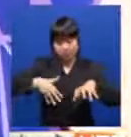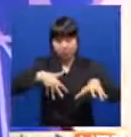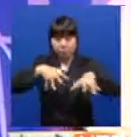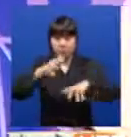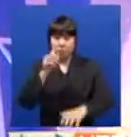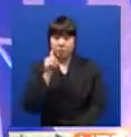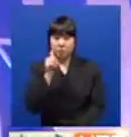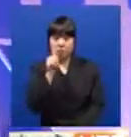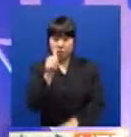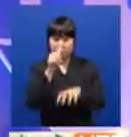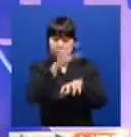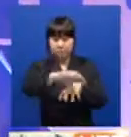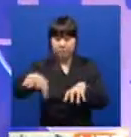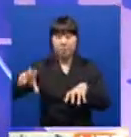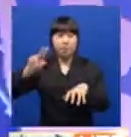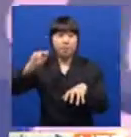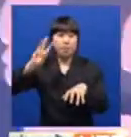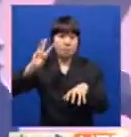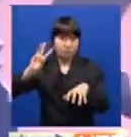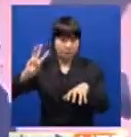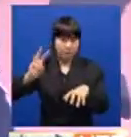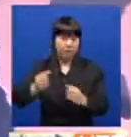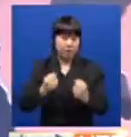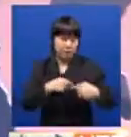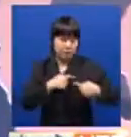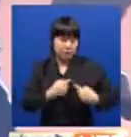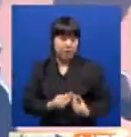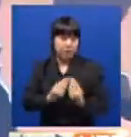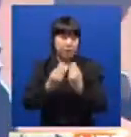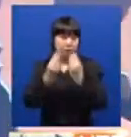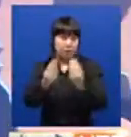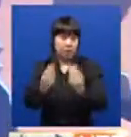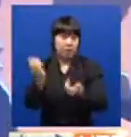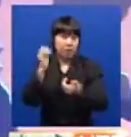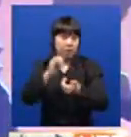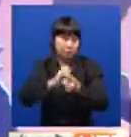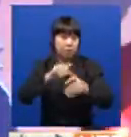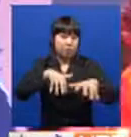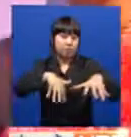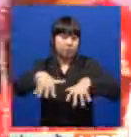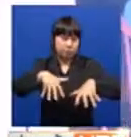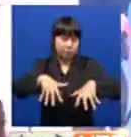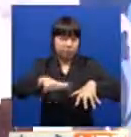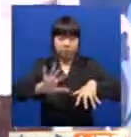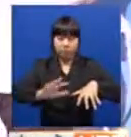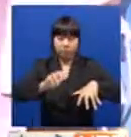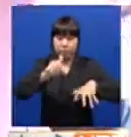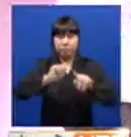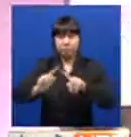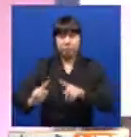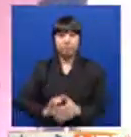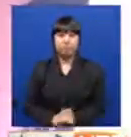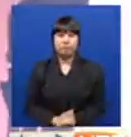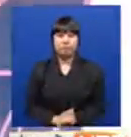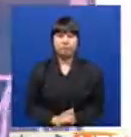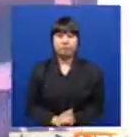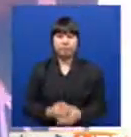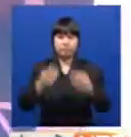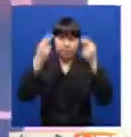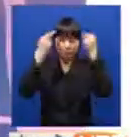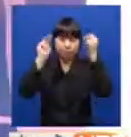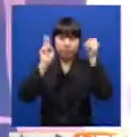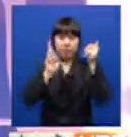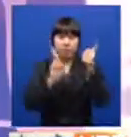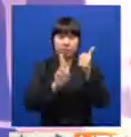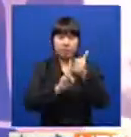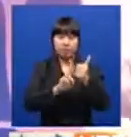36 แห่งเพื่เป็การส้างขวนกำลงใจให้เคลอขายร่วมสรางชุชนท้องถนหน้าอยู่รองนายกรัมนตร